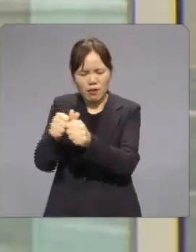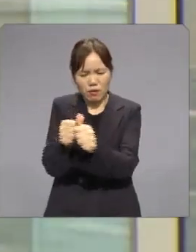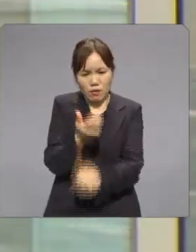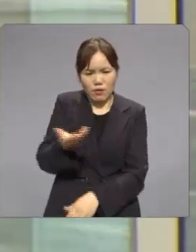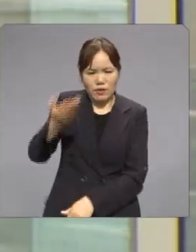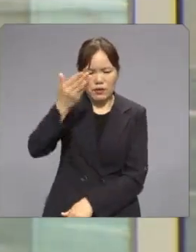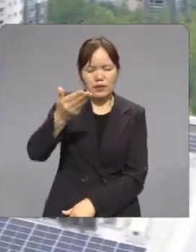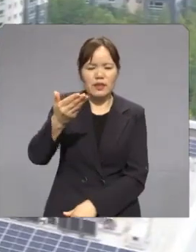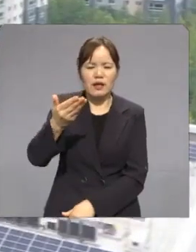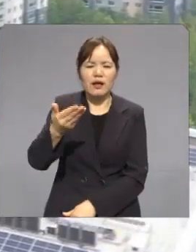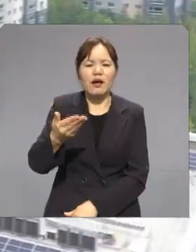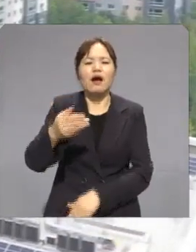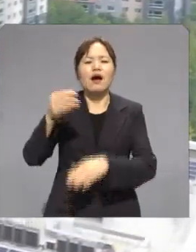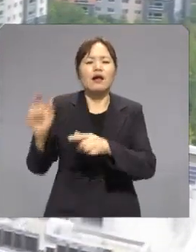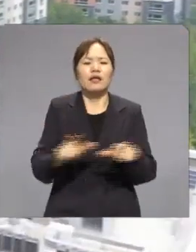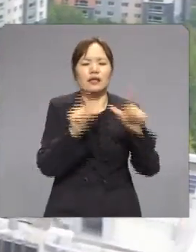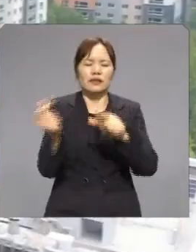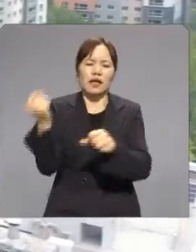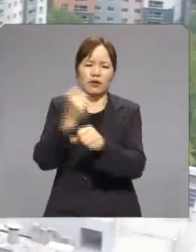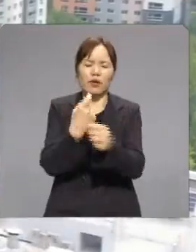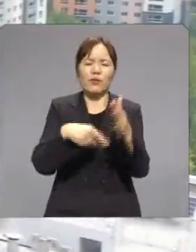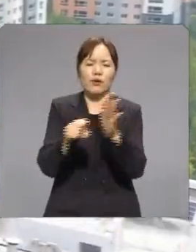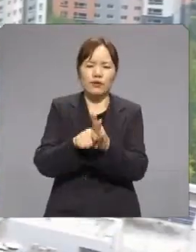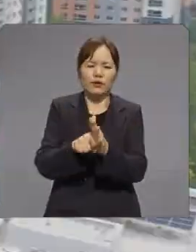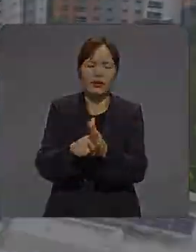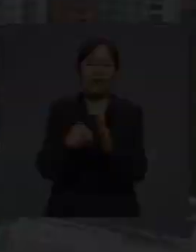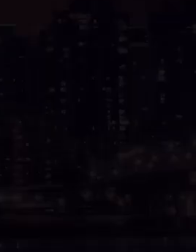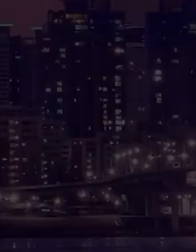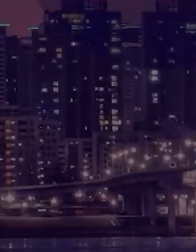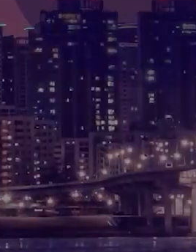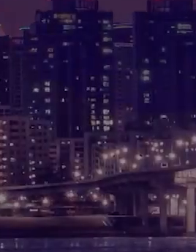회복을 위해 심리 치료와 법률 상담을